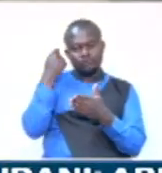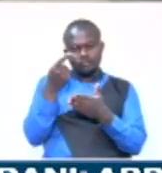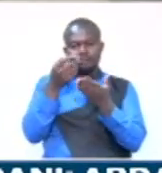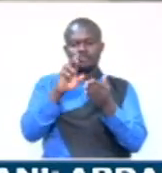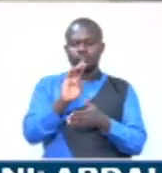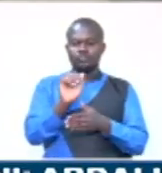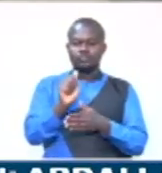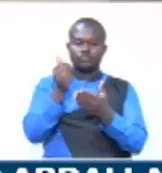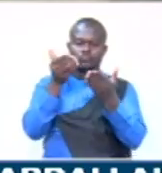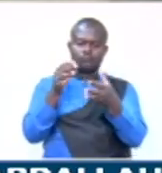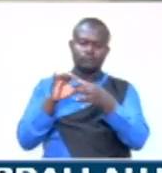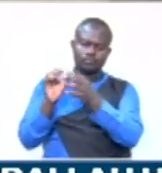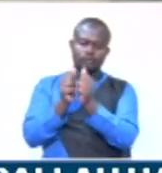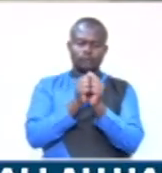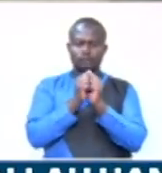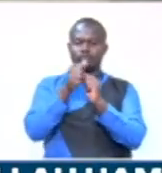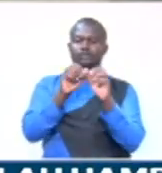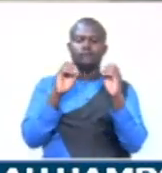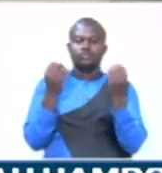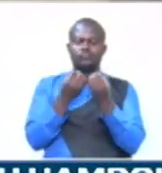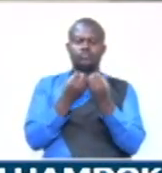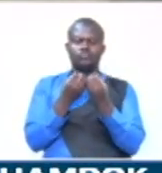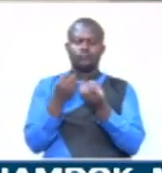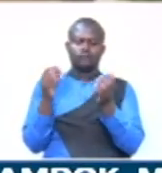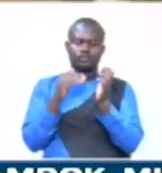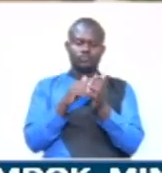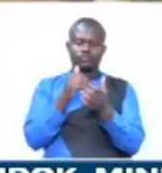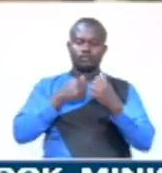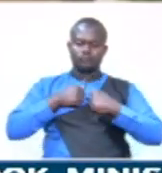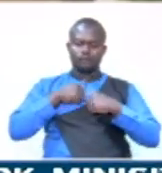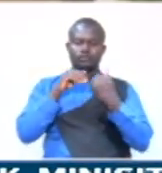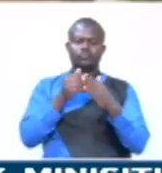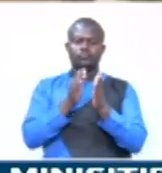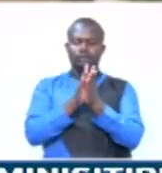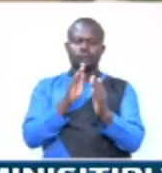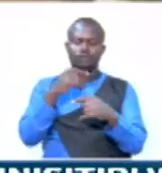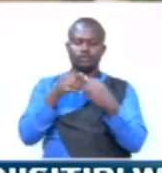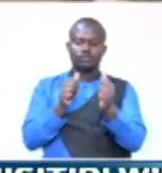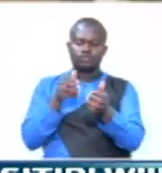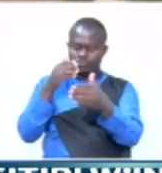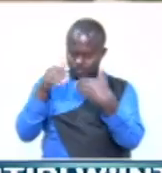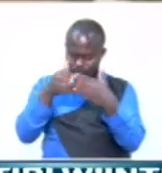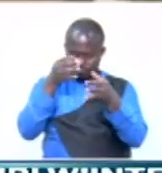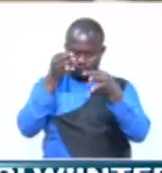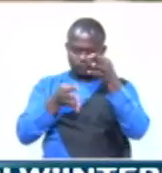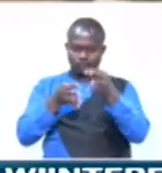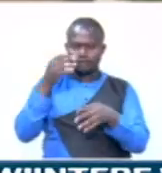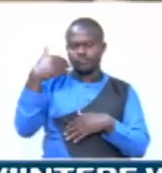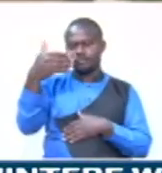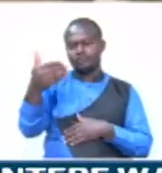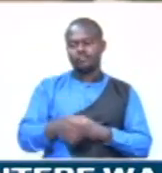irahari ifatanyije n'uwo muryango ndetse n'abanyarwanda muri rusange bakazakurikira urubanza umunsi ku